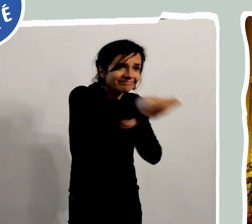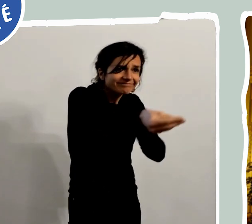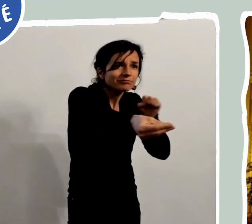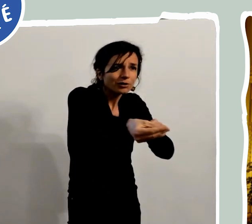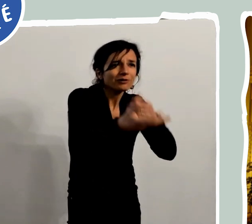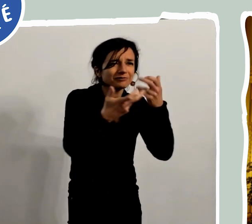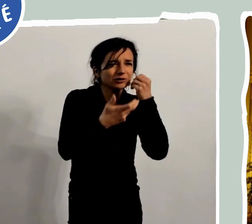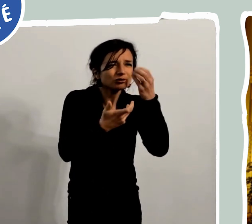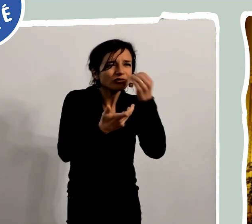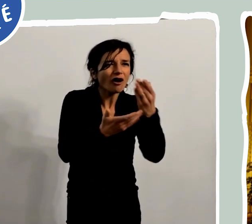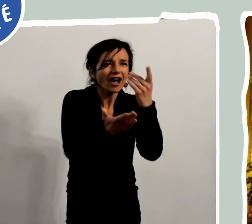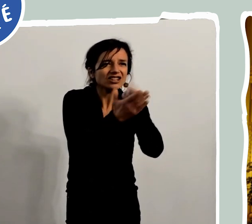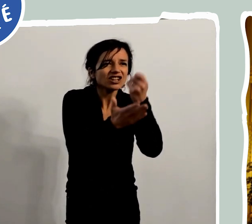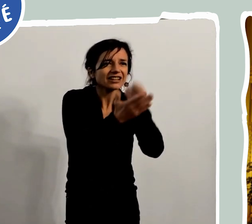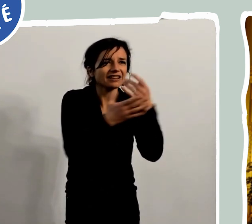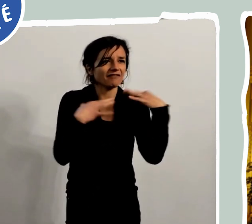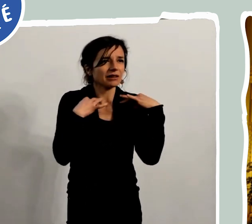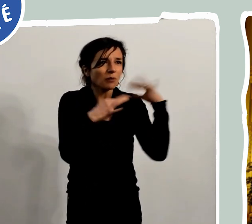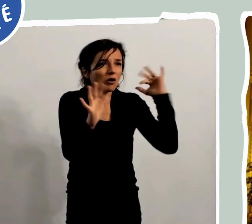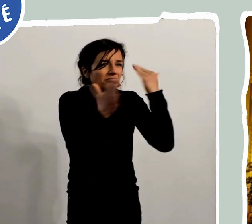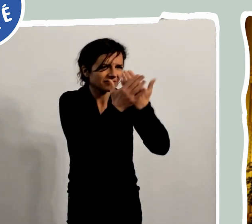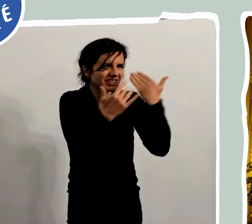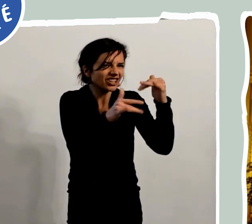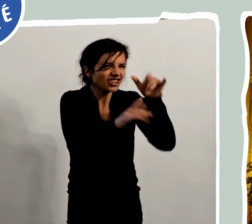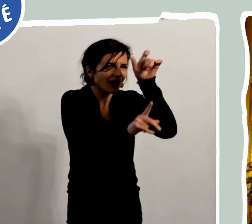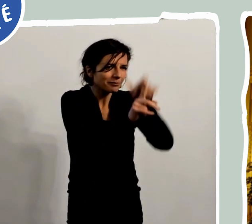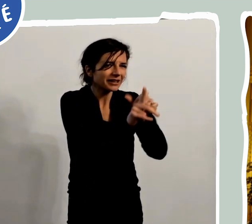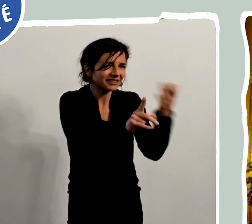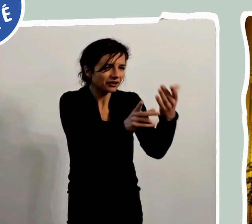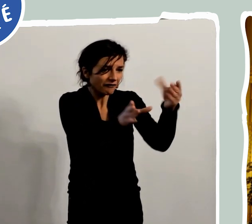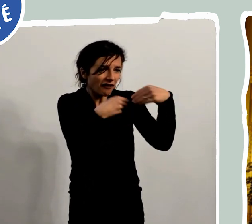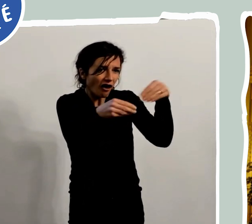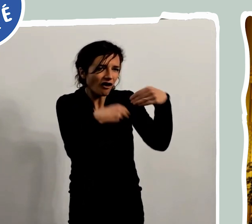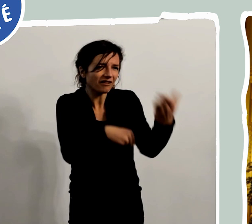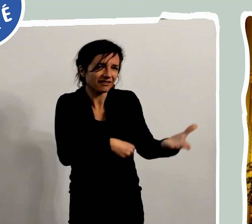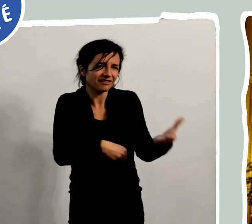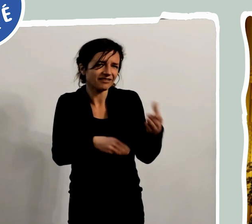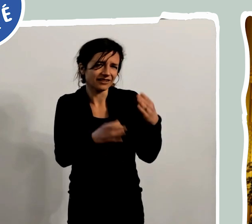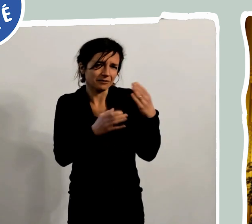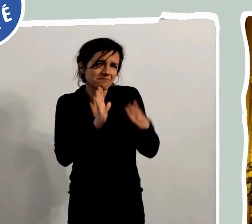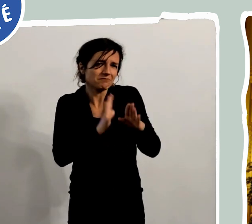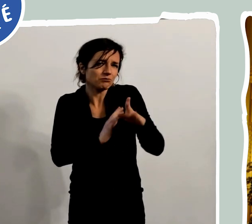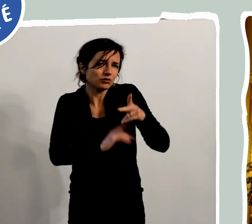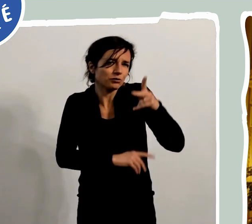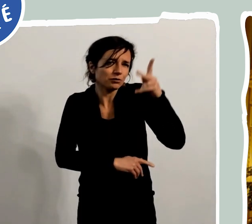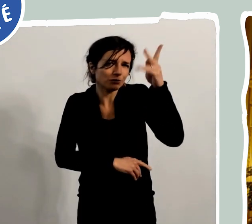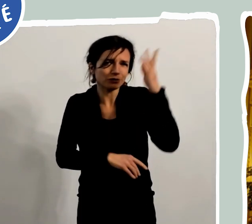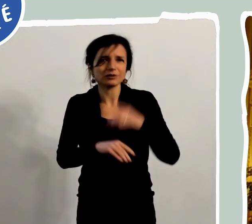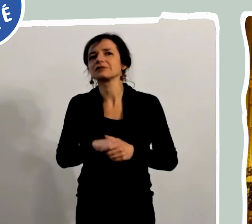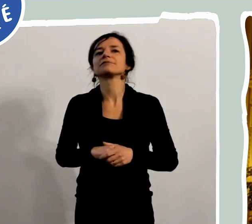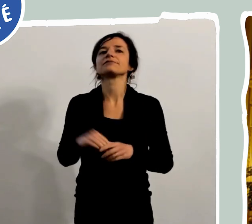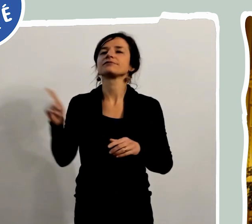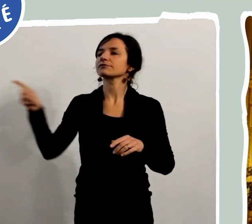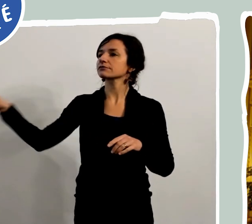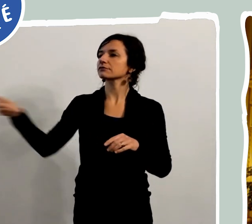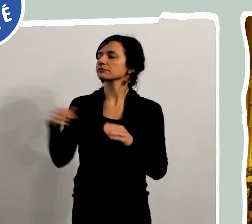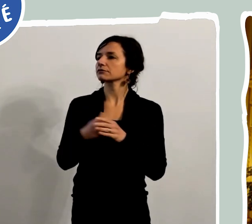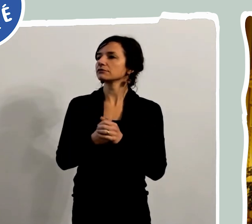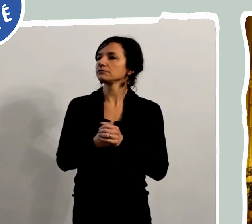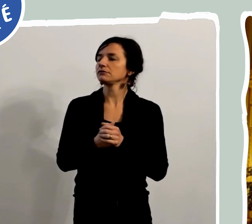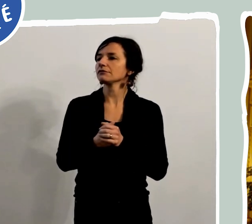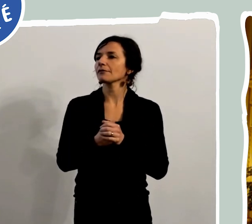Effectivement. Et juste pour répondre à votre remarque sur le monde de consommation dans lequel on vit, hein, on pourrait